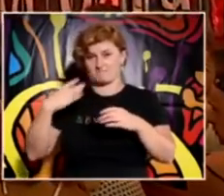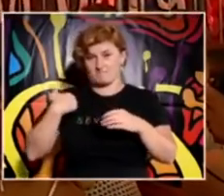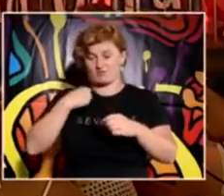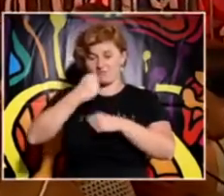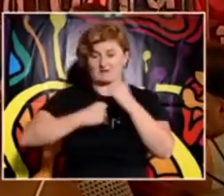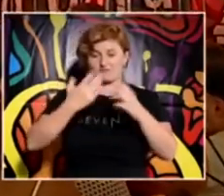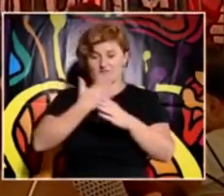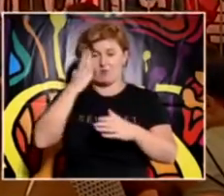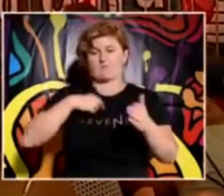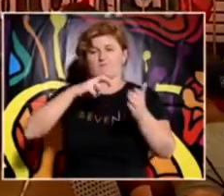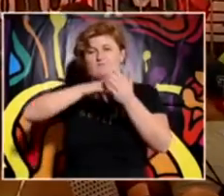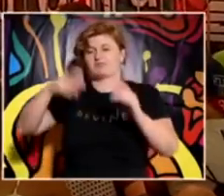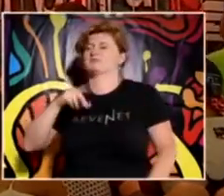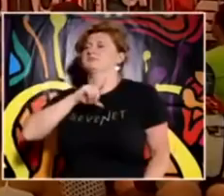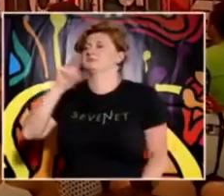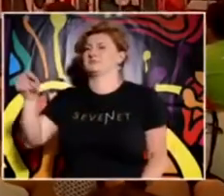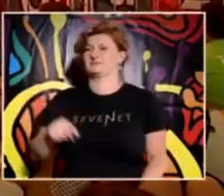Prawie wszyscy, gratuluję.